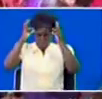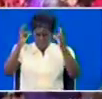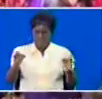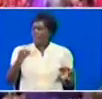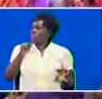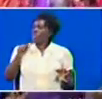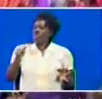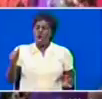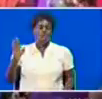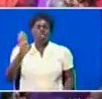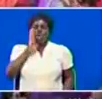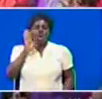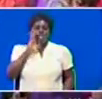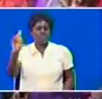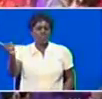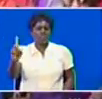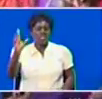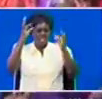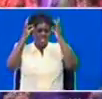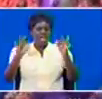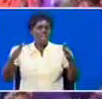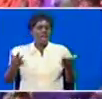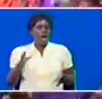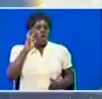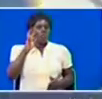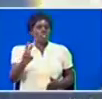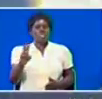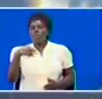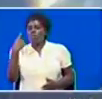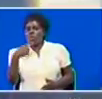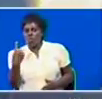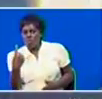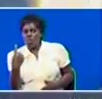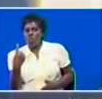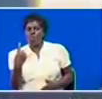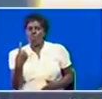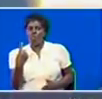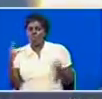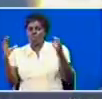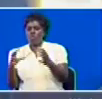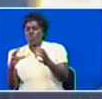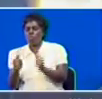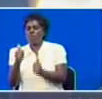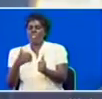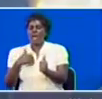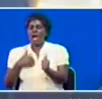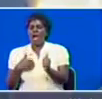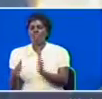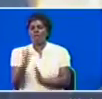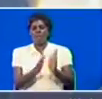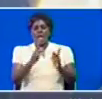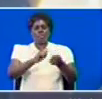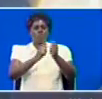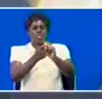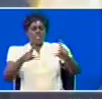sio kwa propaganda. Wataamua wakiona ni nani, ni kundi gani, wako na mipango ya kubadilisha